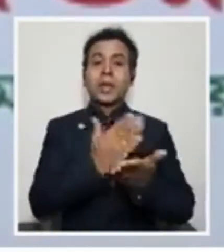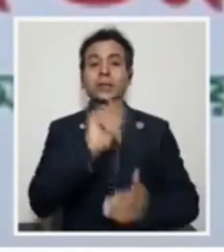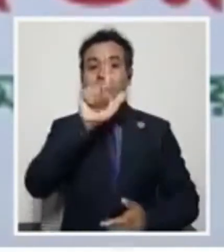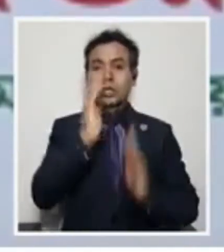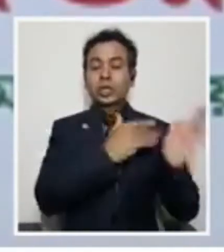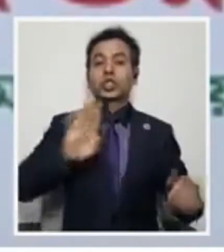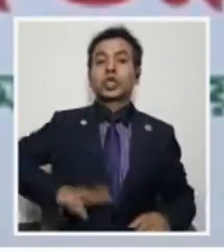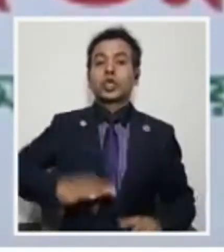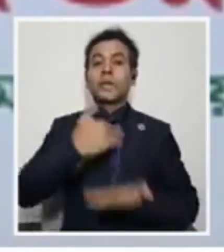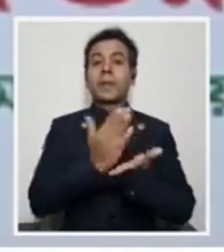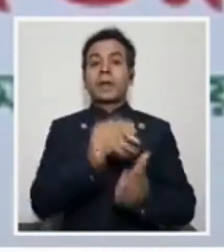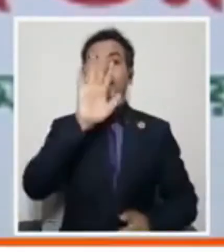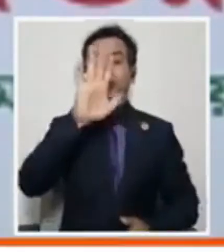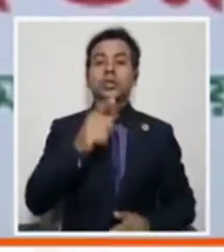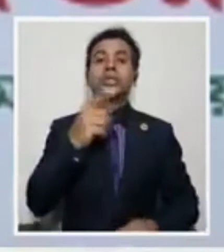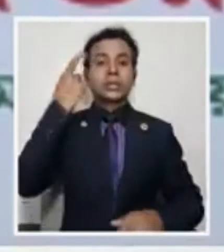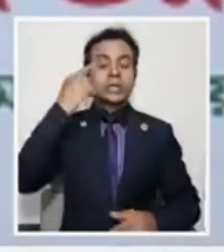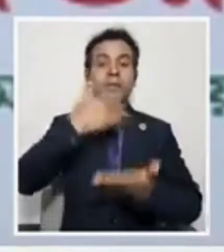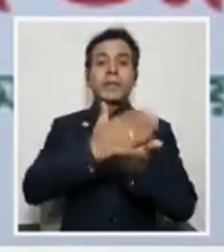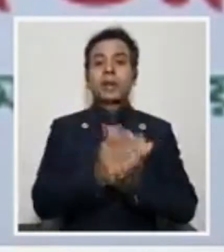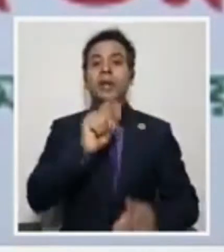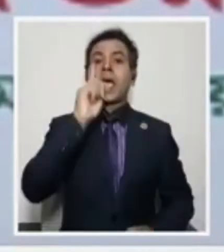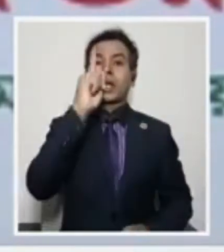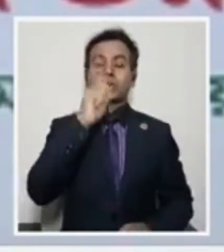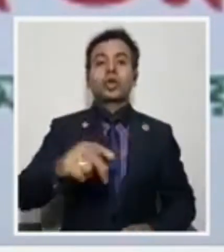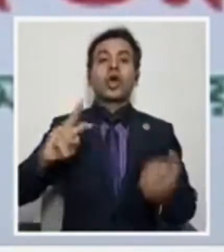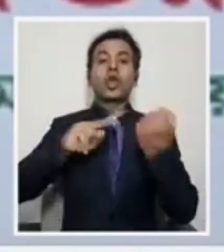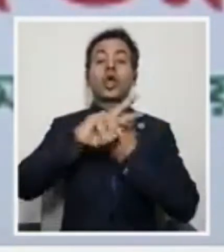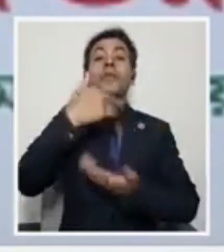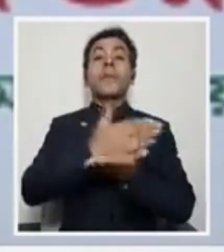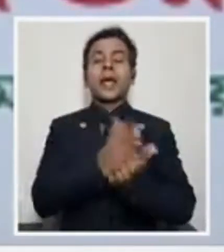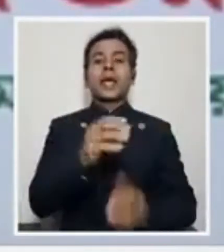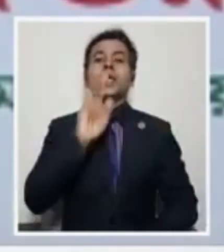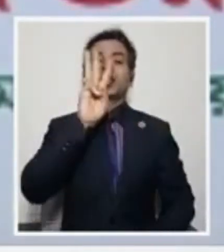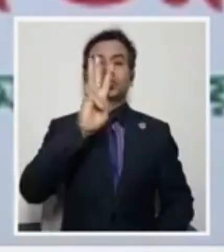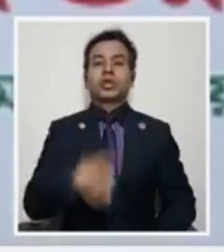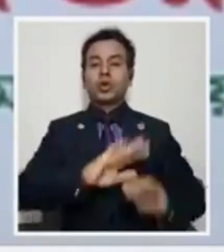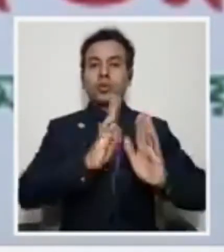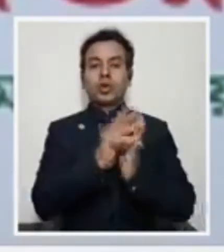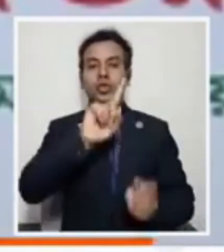ডিভিশনে 3 জন। হসপিটালে মারা গেছেন 12 জন এবং বাসায় মারা গেছেন 4 জন।